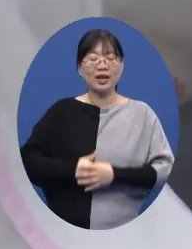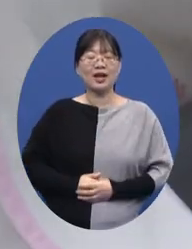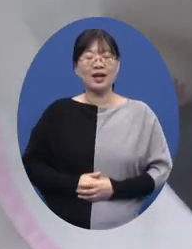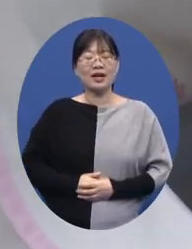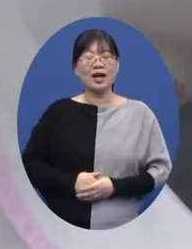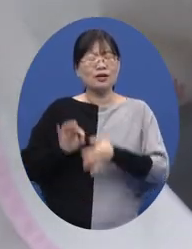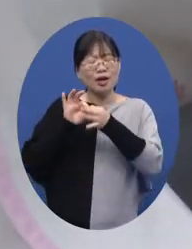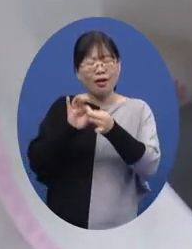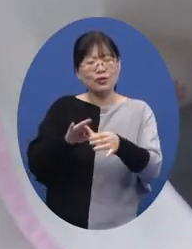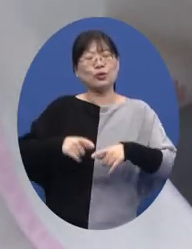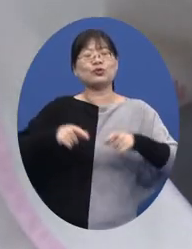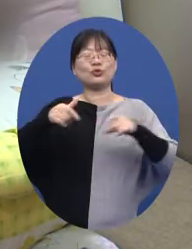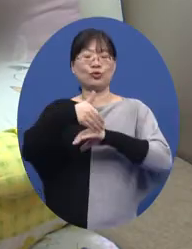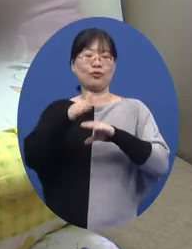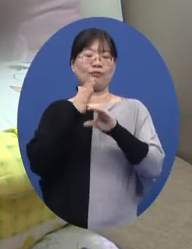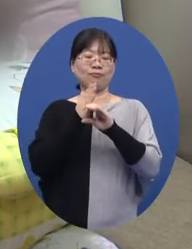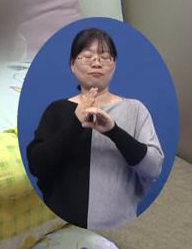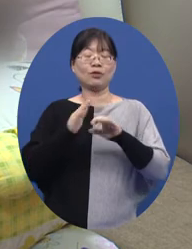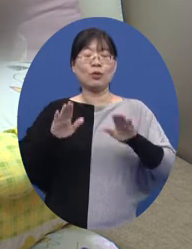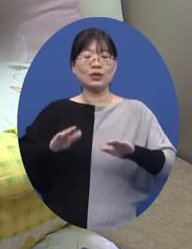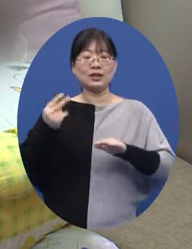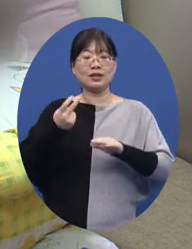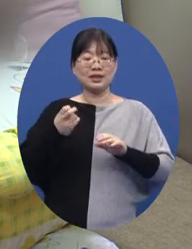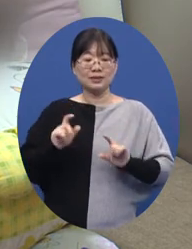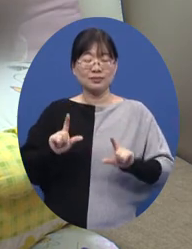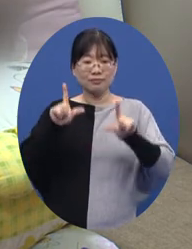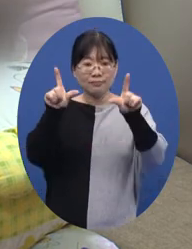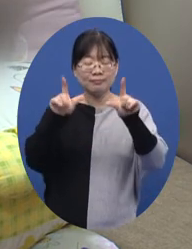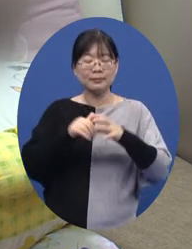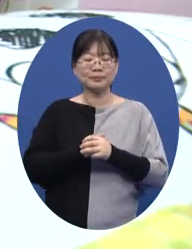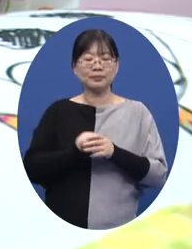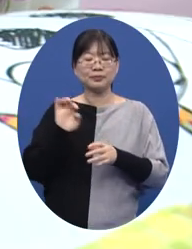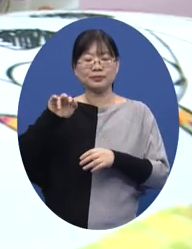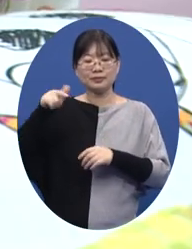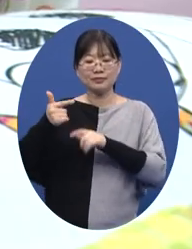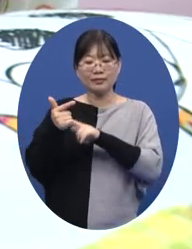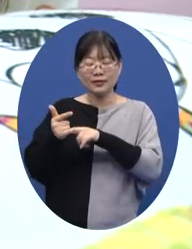공공산후조리원을 지속적으로 늘려나갈 방침. 오는 2022년엔